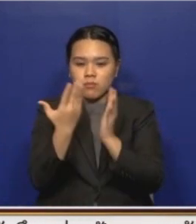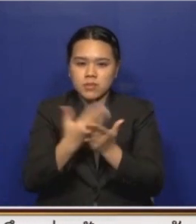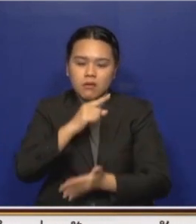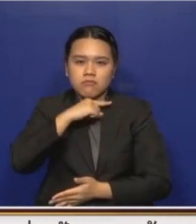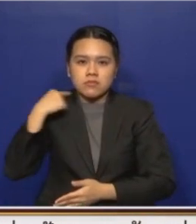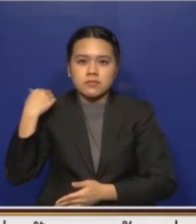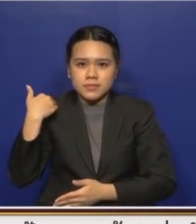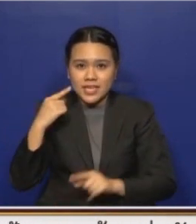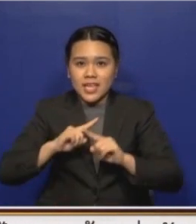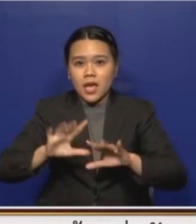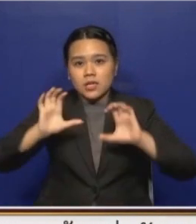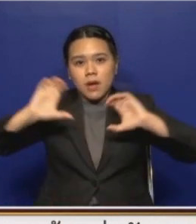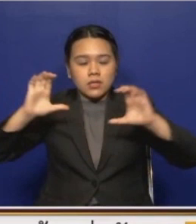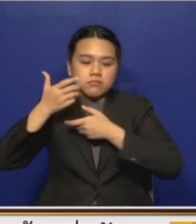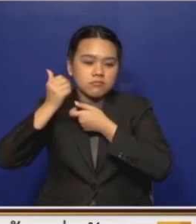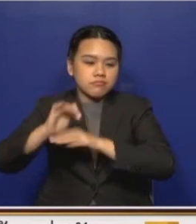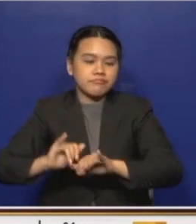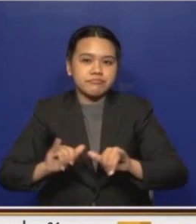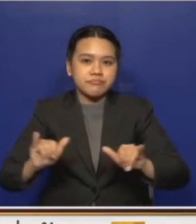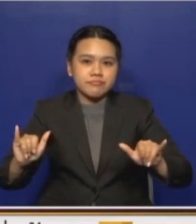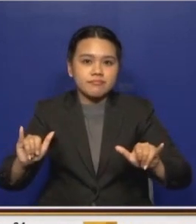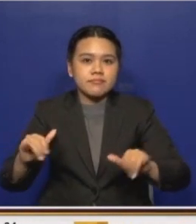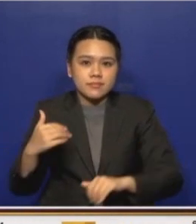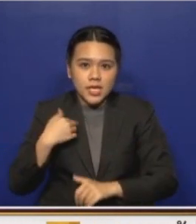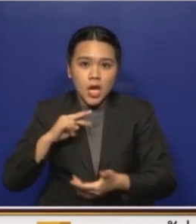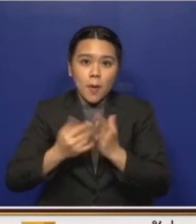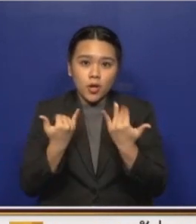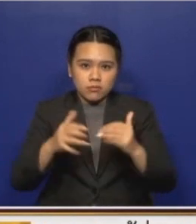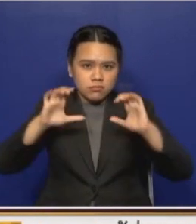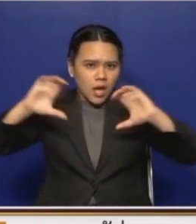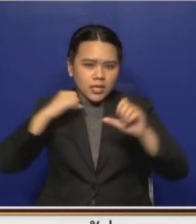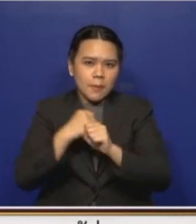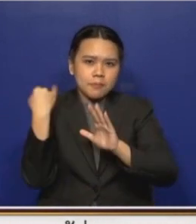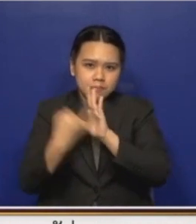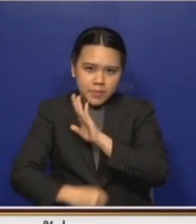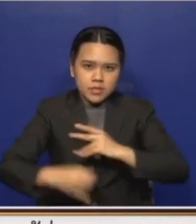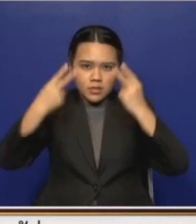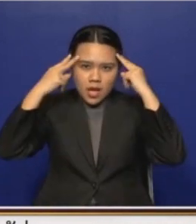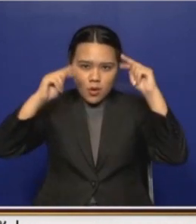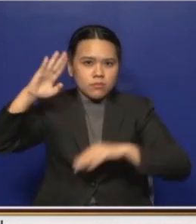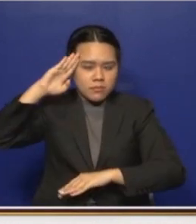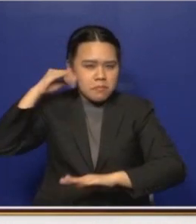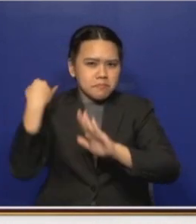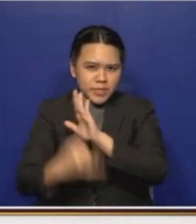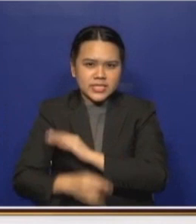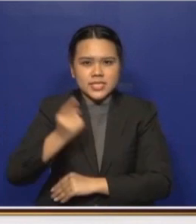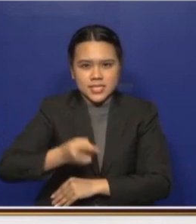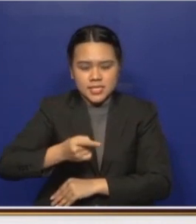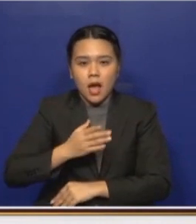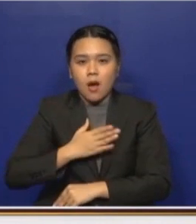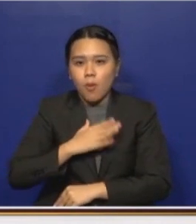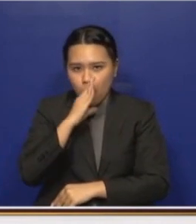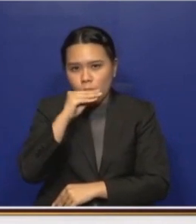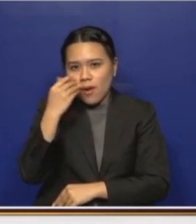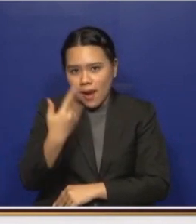บาลพลเอกประยุทธ์จันทร์โอชาผมพูดแล้วนะฮะท่านไม่ต้องโกรธผมฮะความจริงพวกนี้มีที่มา